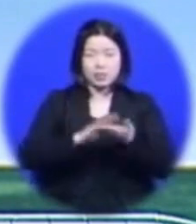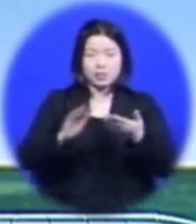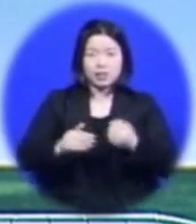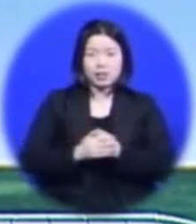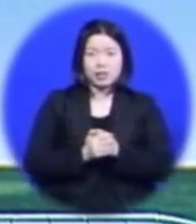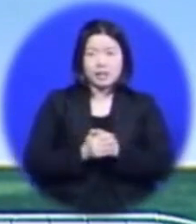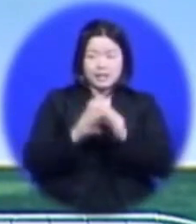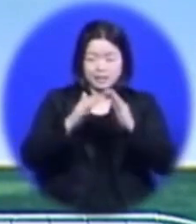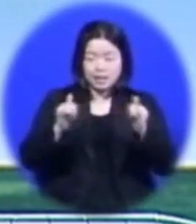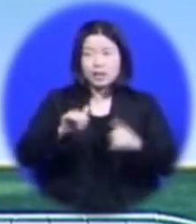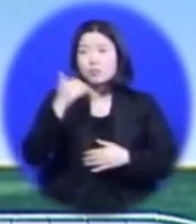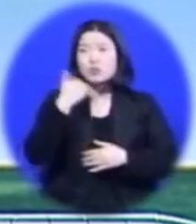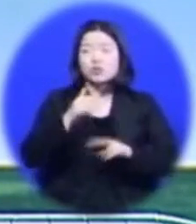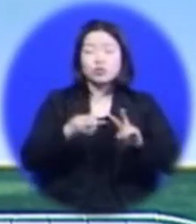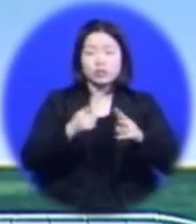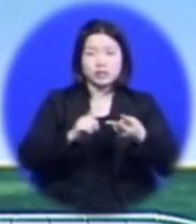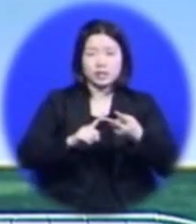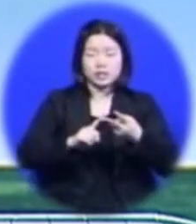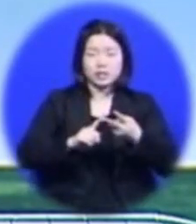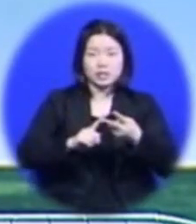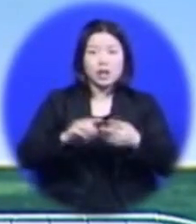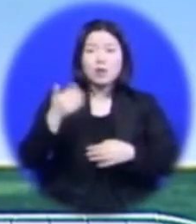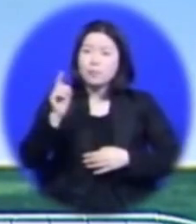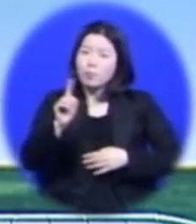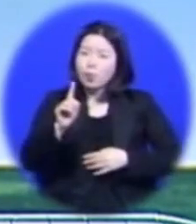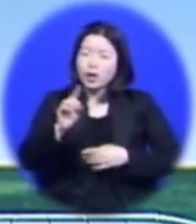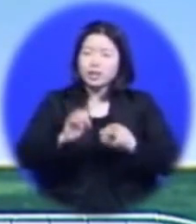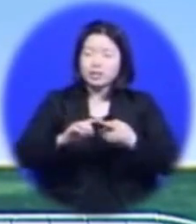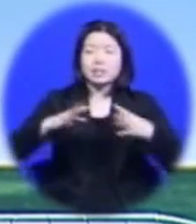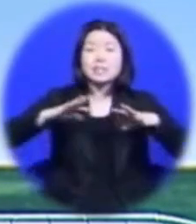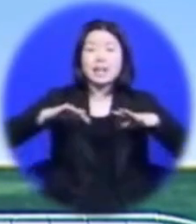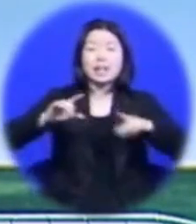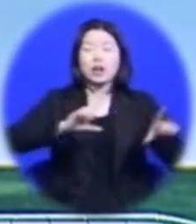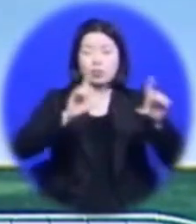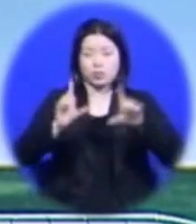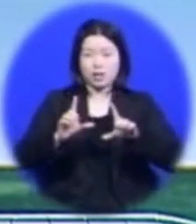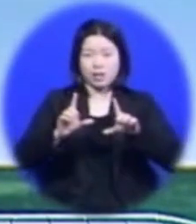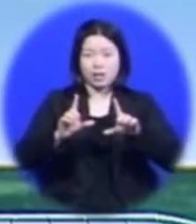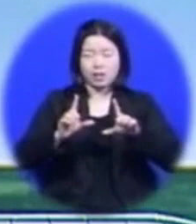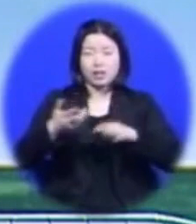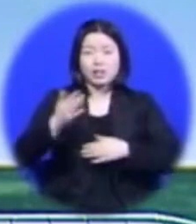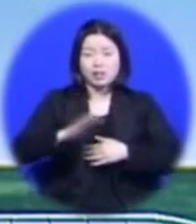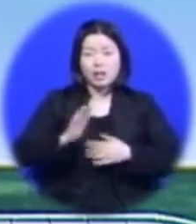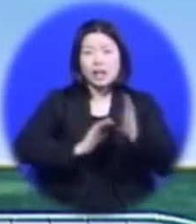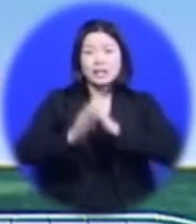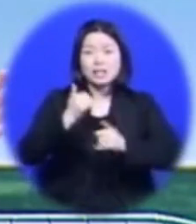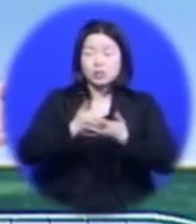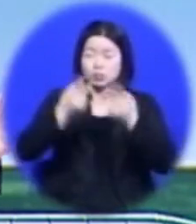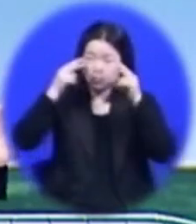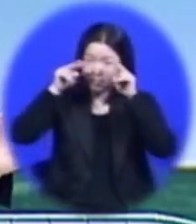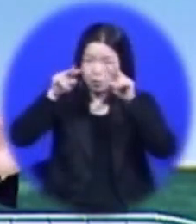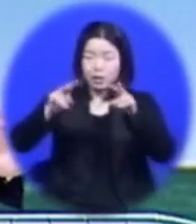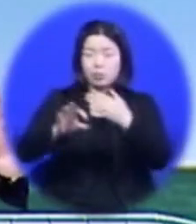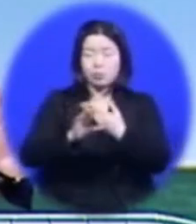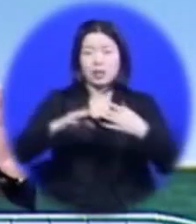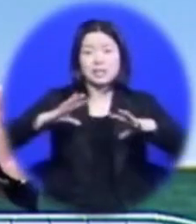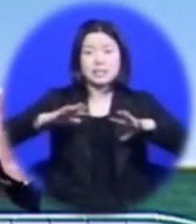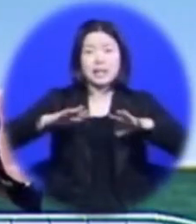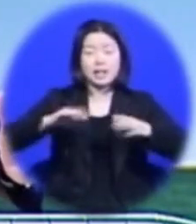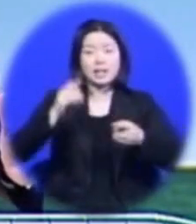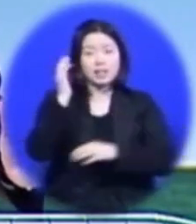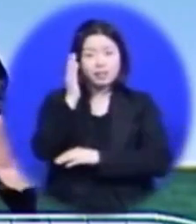사람은 다 누구나 무언가를 자랑하고 사는데 예수님을 바라보게 되면 자랑거리가 달라집니다.